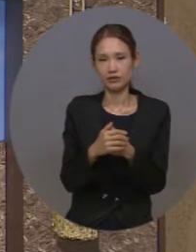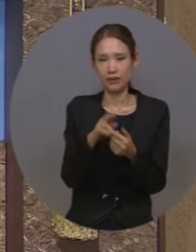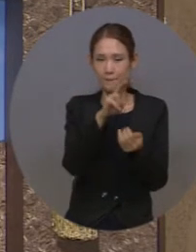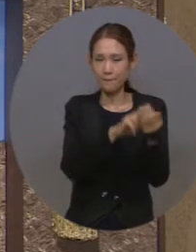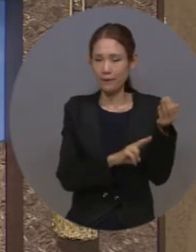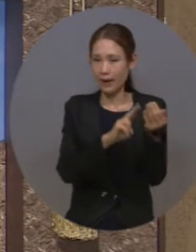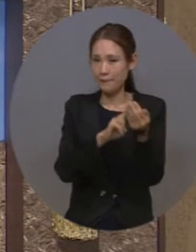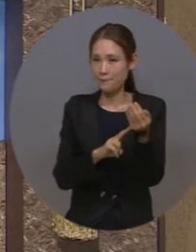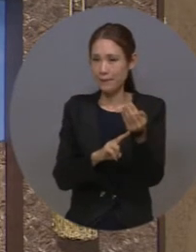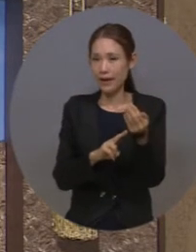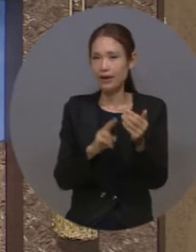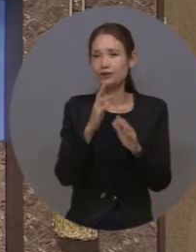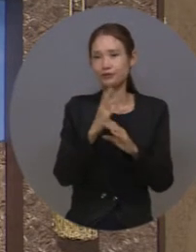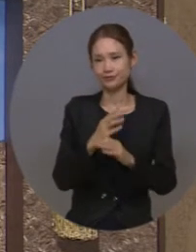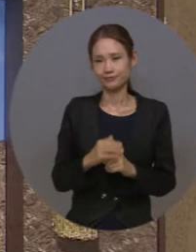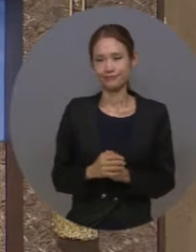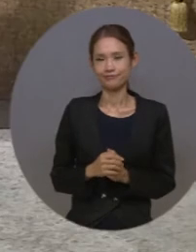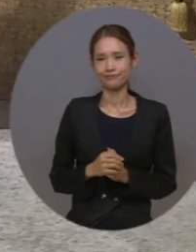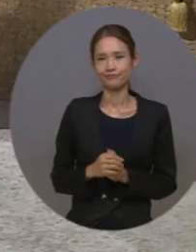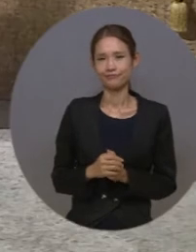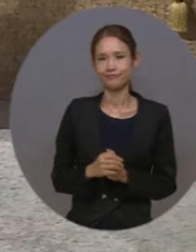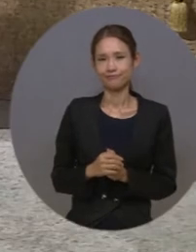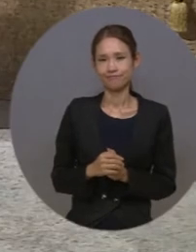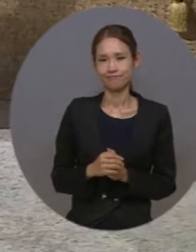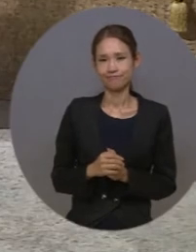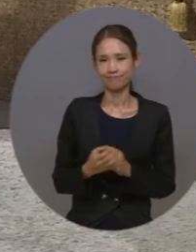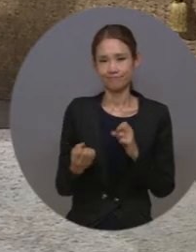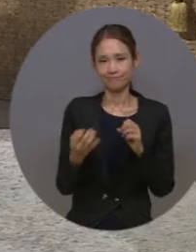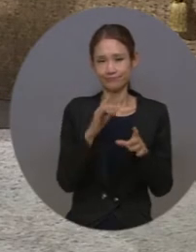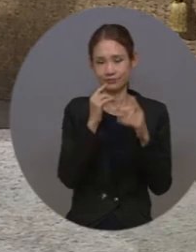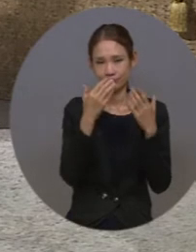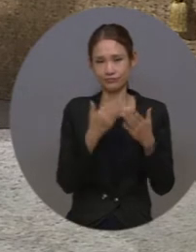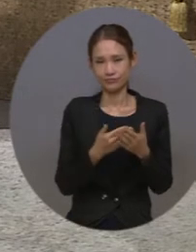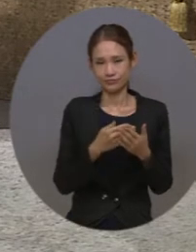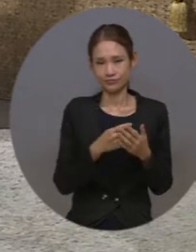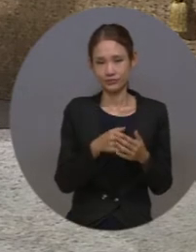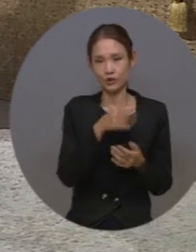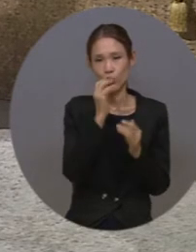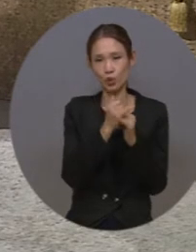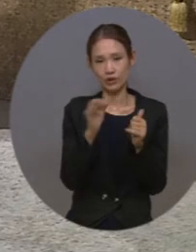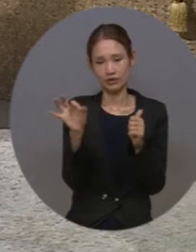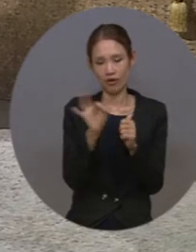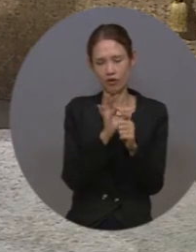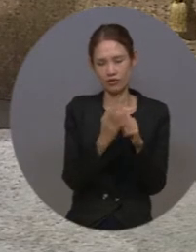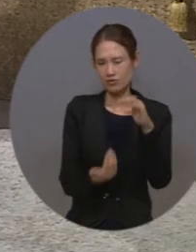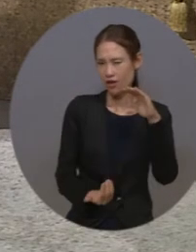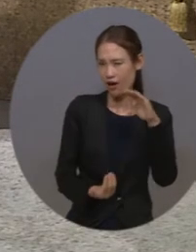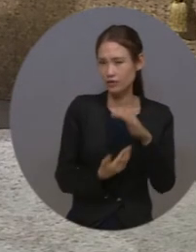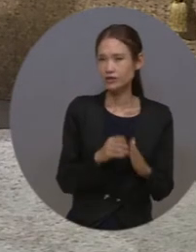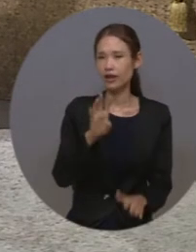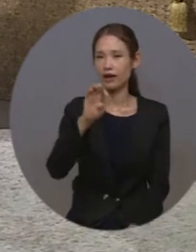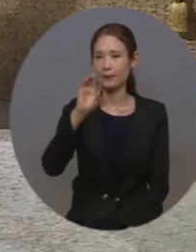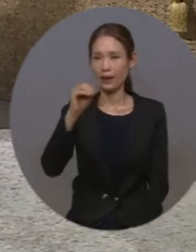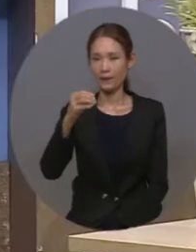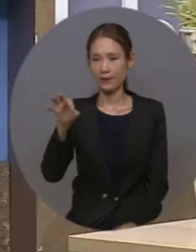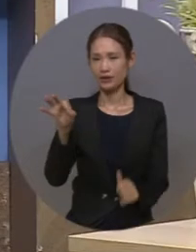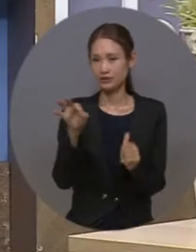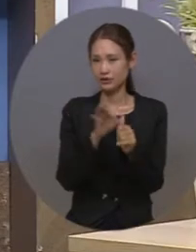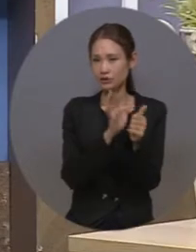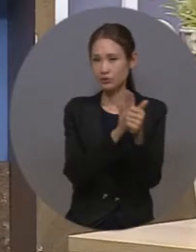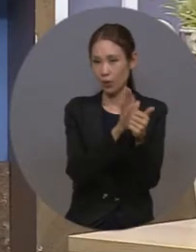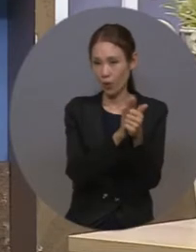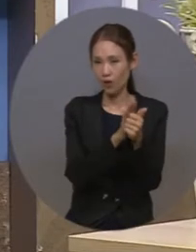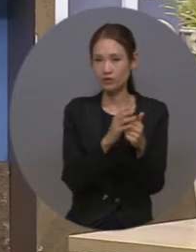제조를 해가지고 판매하는 역할도 하고 있습니다. 네. 그럼 말씀하신 이 노인연금이 최대 48만 원을 지원하고 있다 이렇게 네, 말씀해 네. 주셨는데